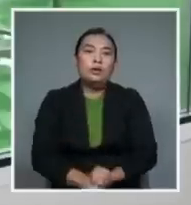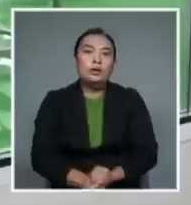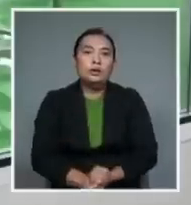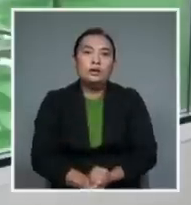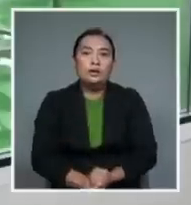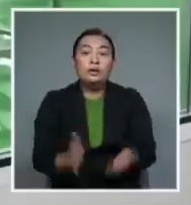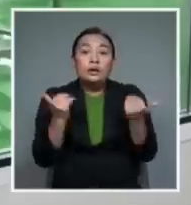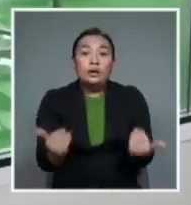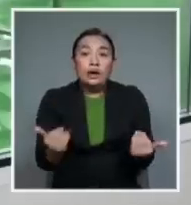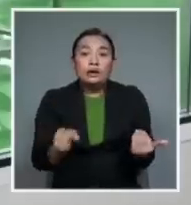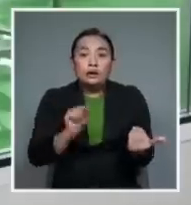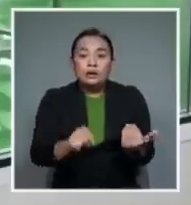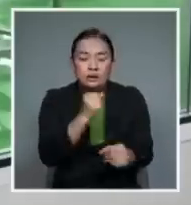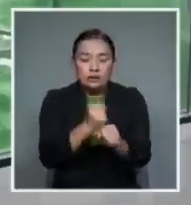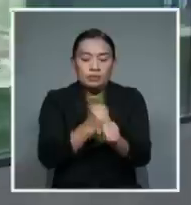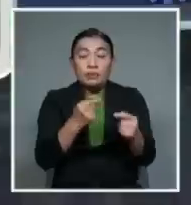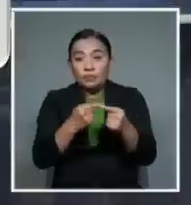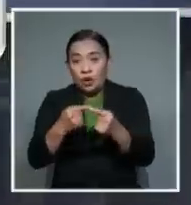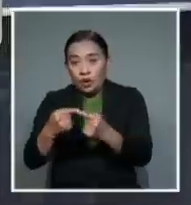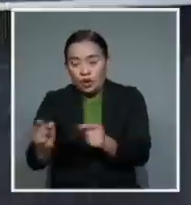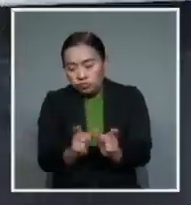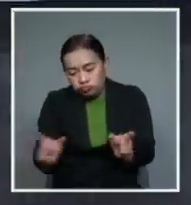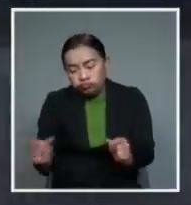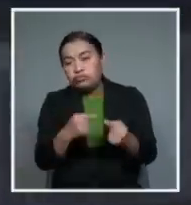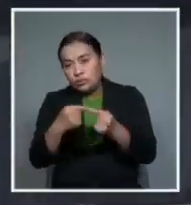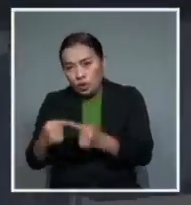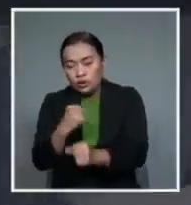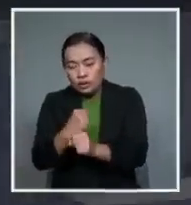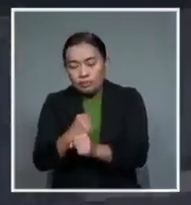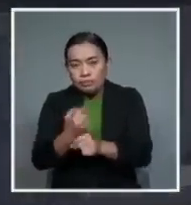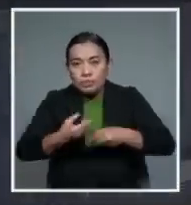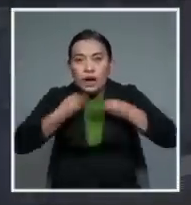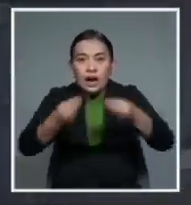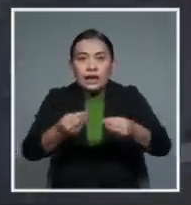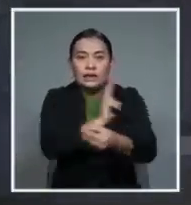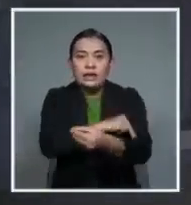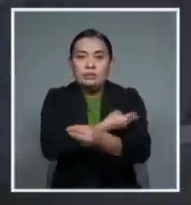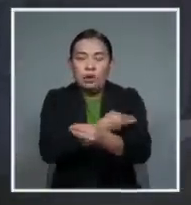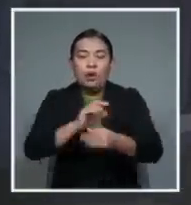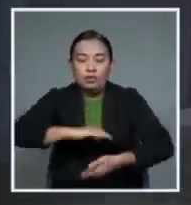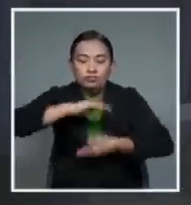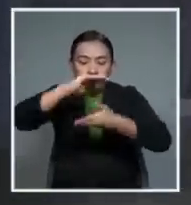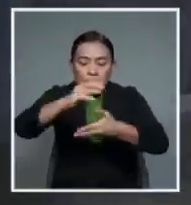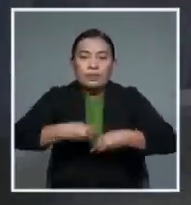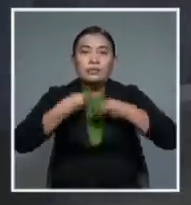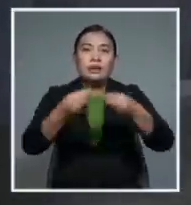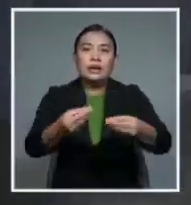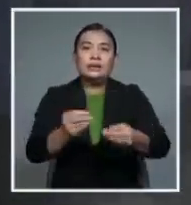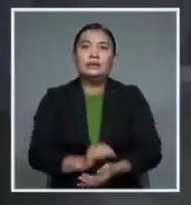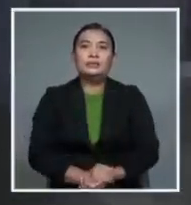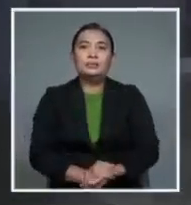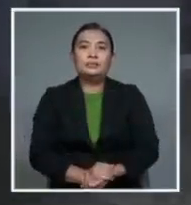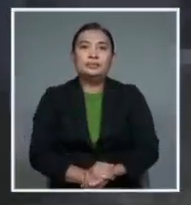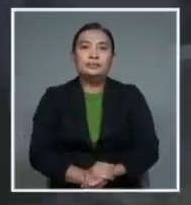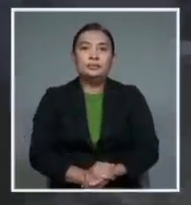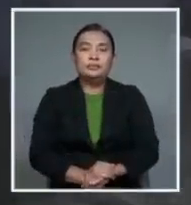นะคะก็ยังคงเดินหน้าการผลิตต่อไปเรื่อยๆค่ะเพื่อส่งมอบหน้ากากอนามัยให้ถึงมือบุคลากรทางการแพทย ์ค่